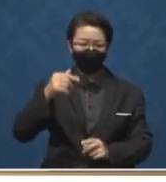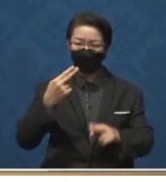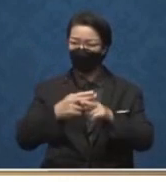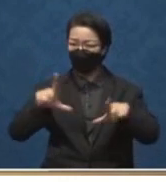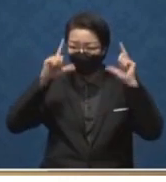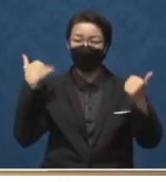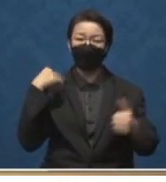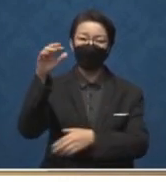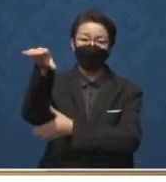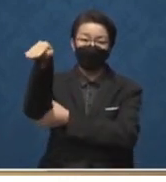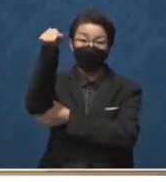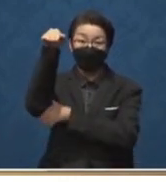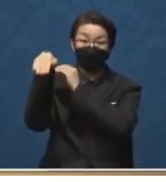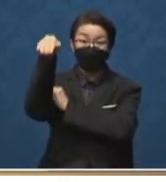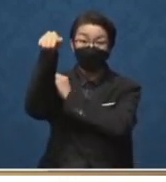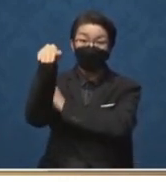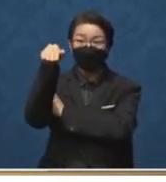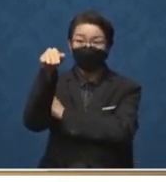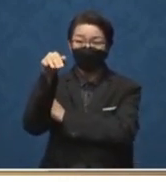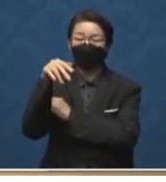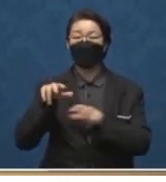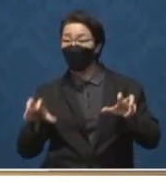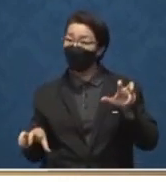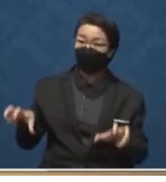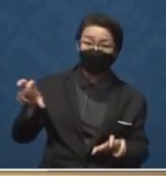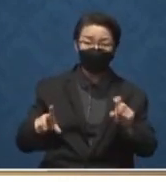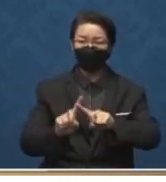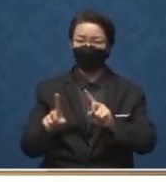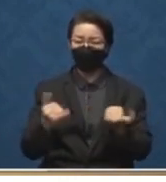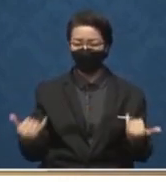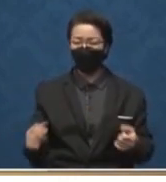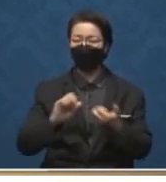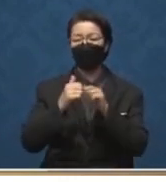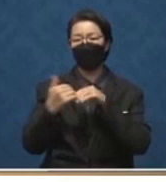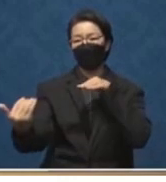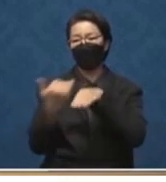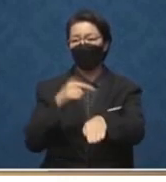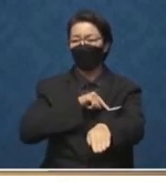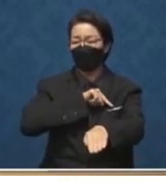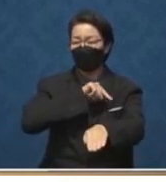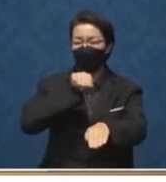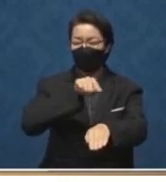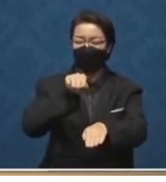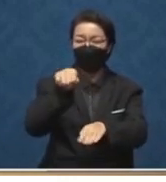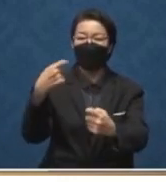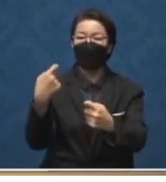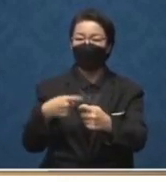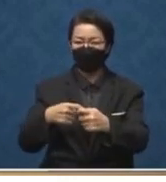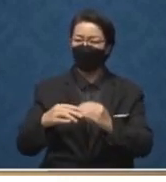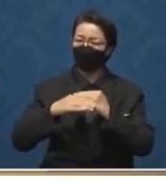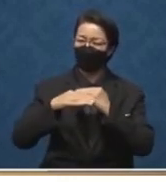ได้ดงอศ aquelaแต่การเดินทาง ยไมสอวกเทาที่ควรถนโนทางเทามว processor